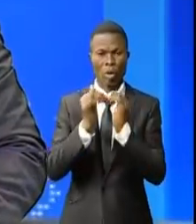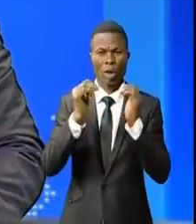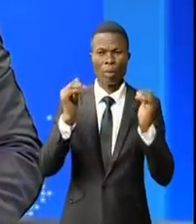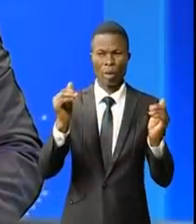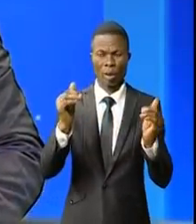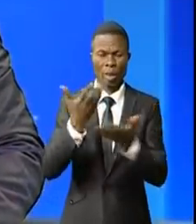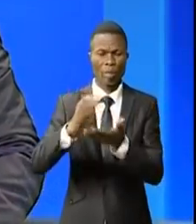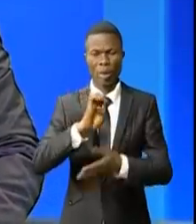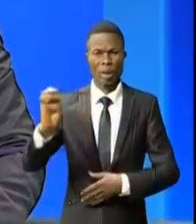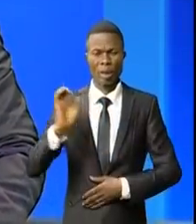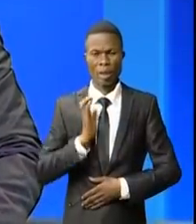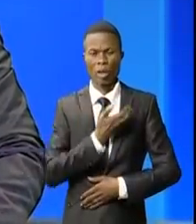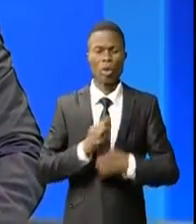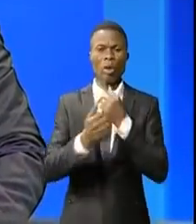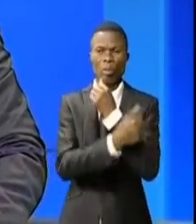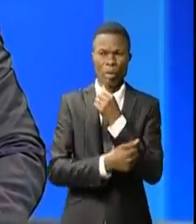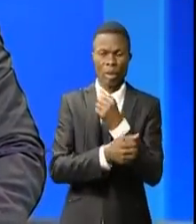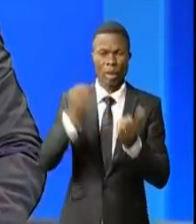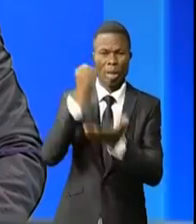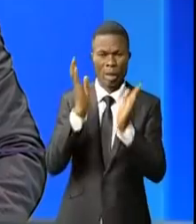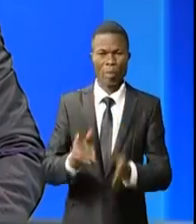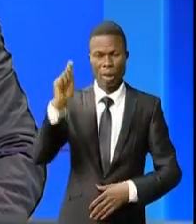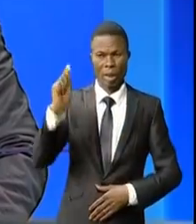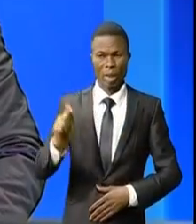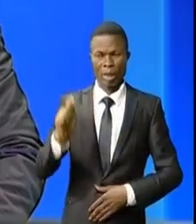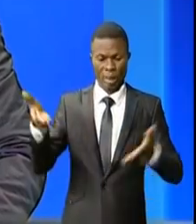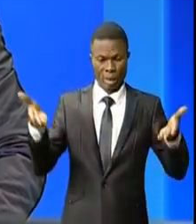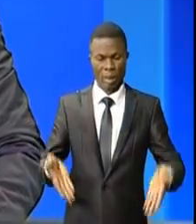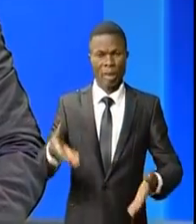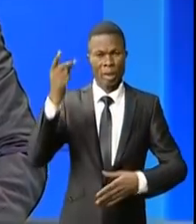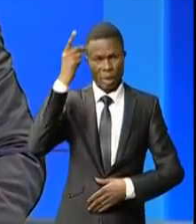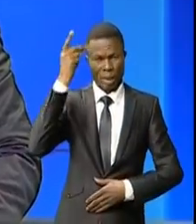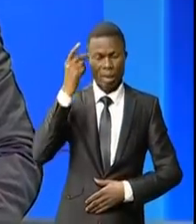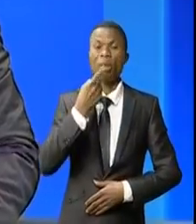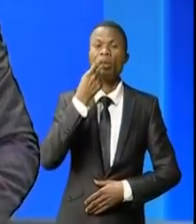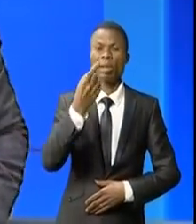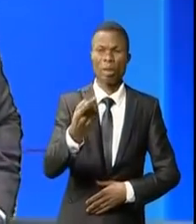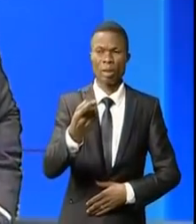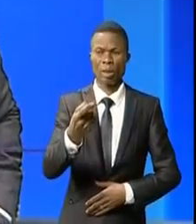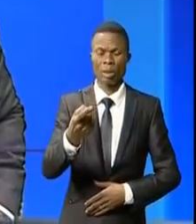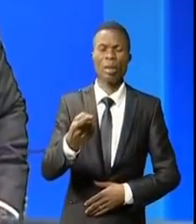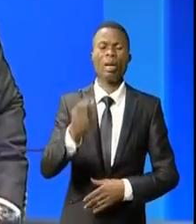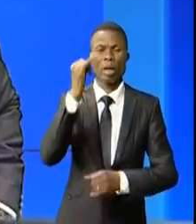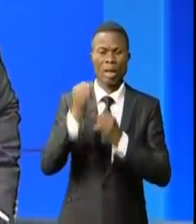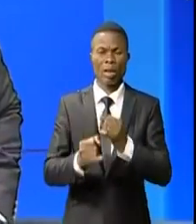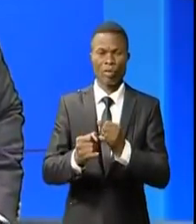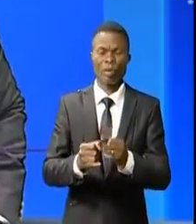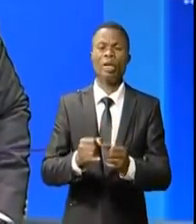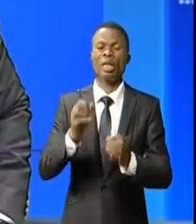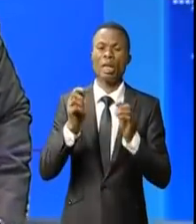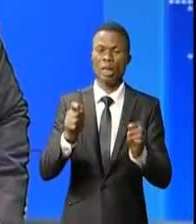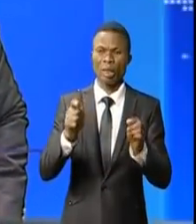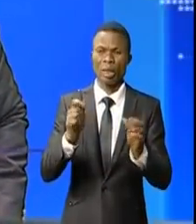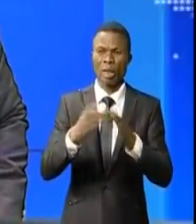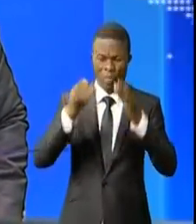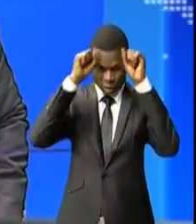pacification de la partie est de la RDC. Son ambassadeur accrédité à Kinshasa l'a dit au sortir de l'audience lui accordée par